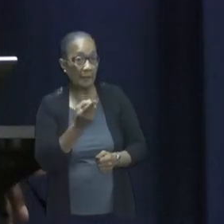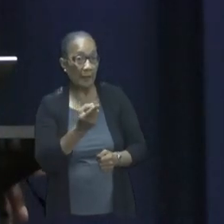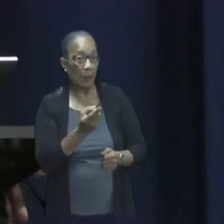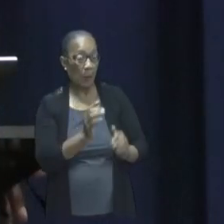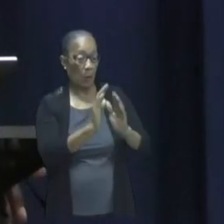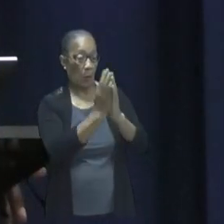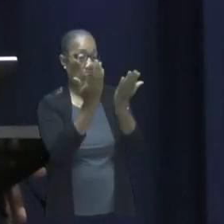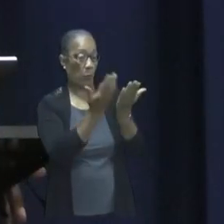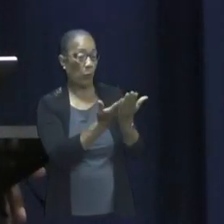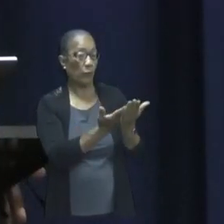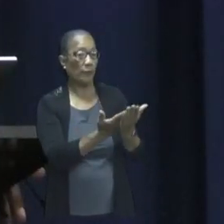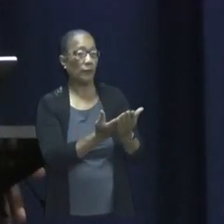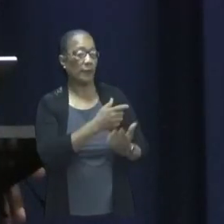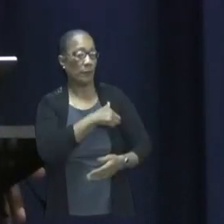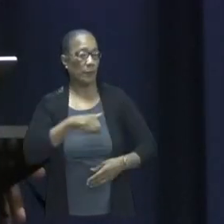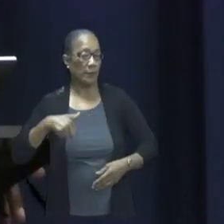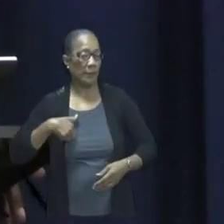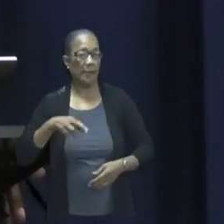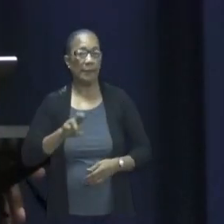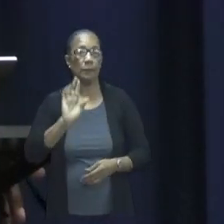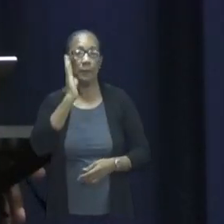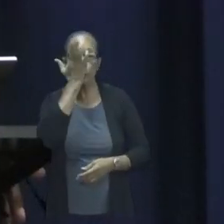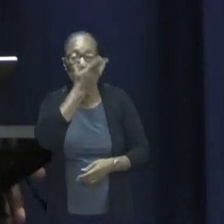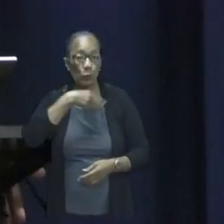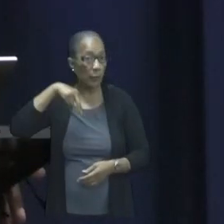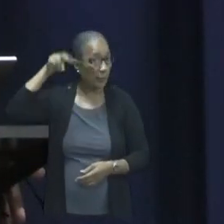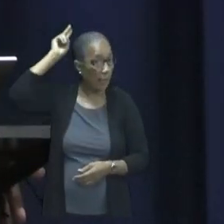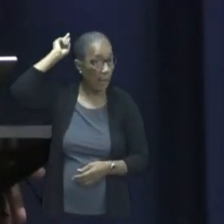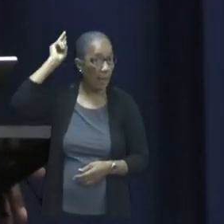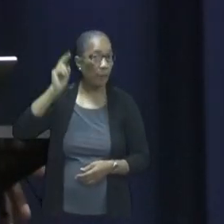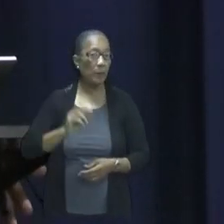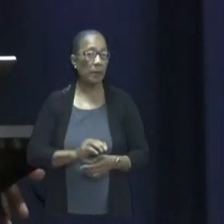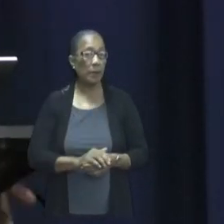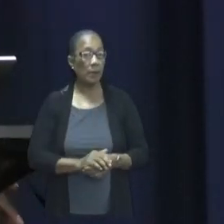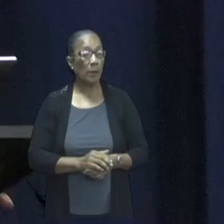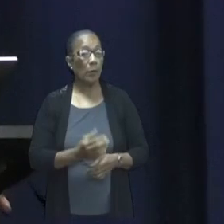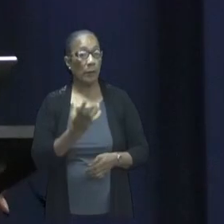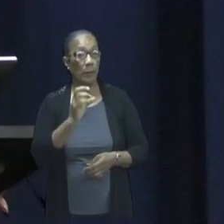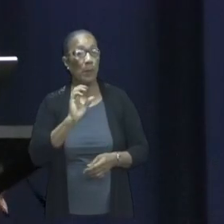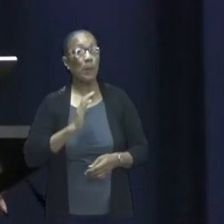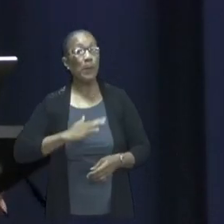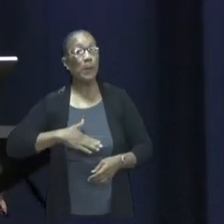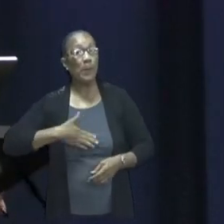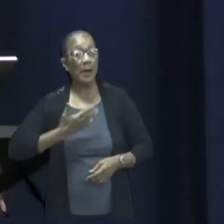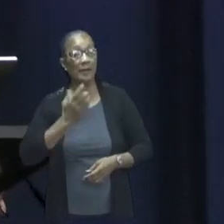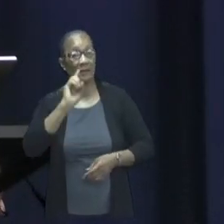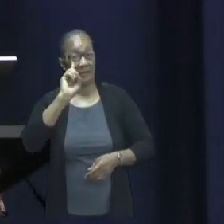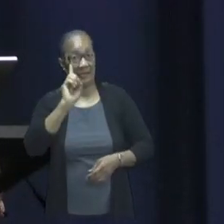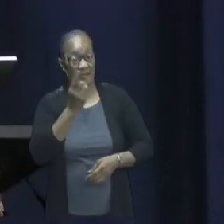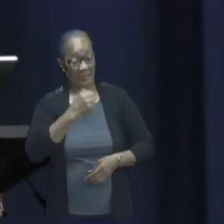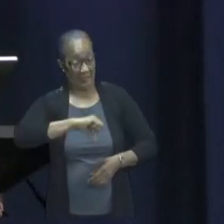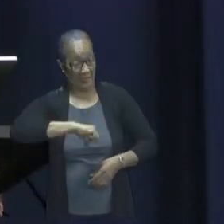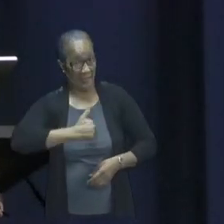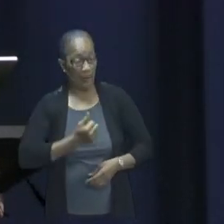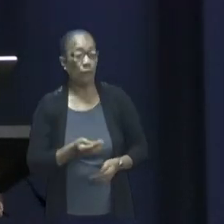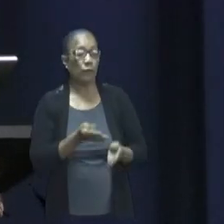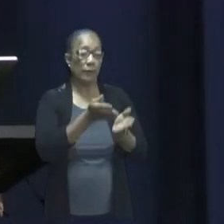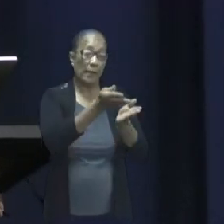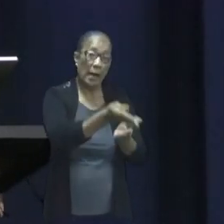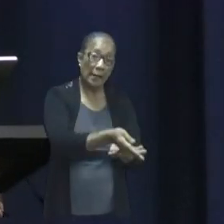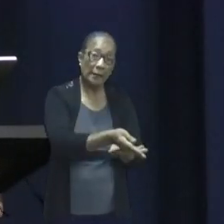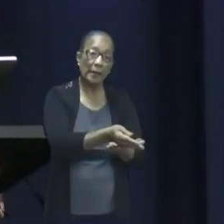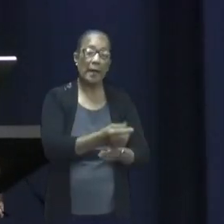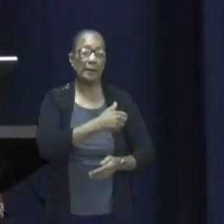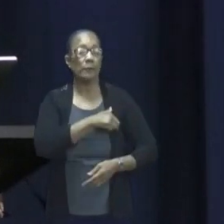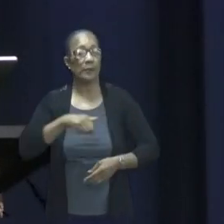de president van de republiek suriname ik heb de heer omdat eerste exemplaren zelf aan de president te overhandigen de president zal